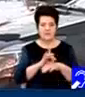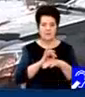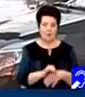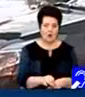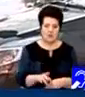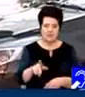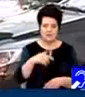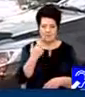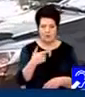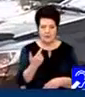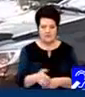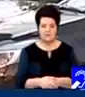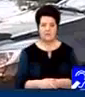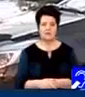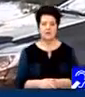vorbească, adică